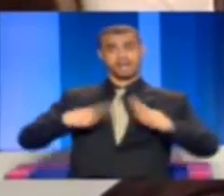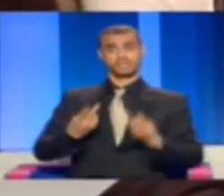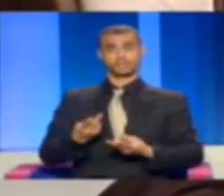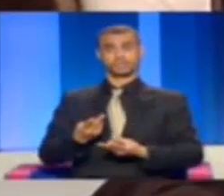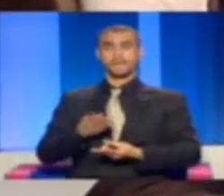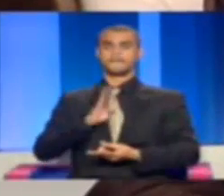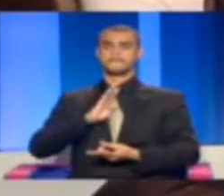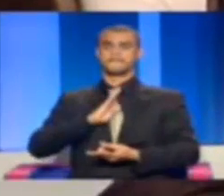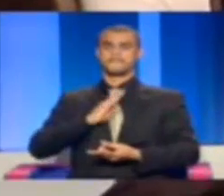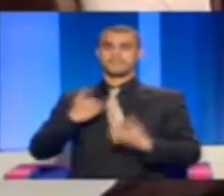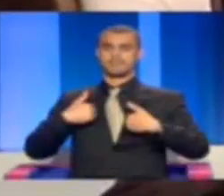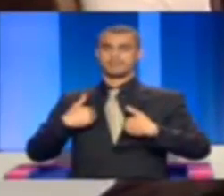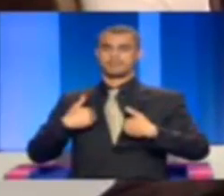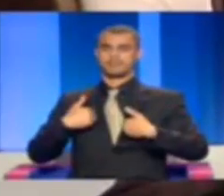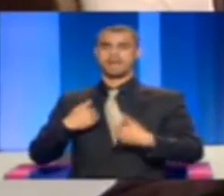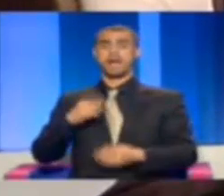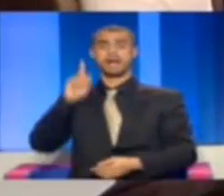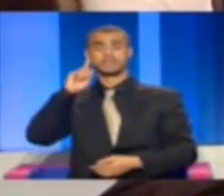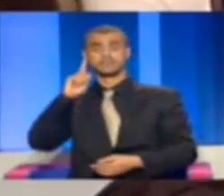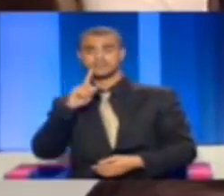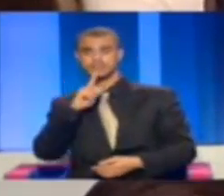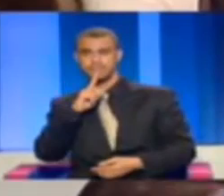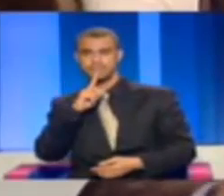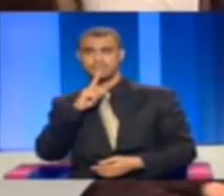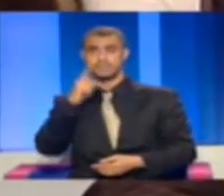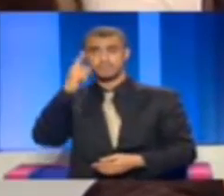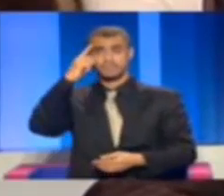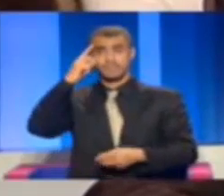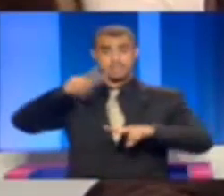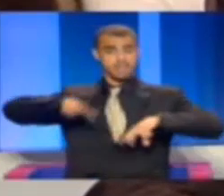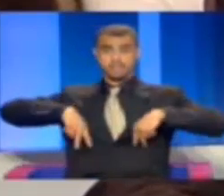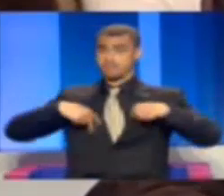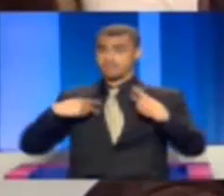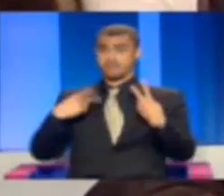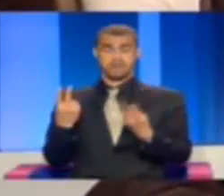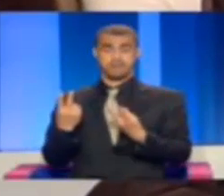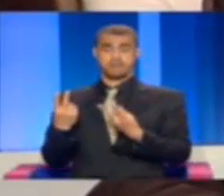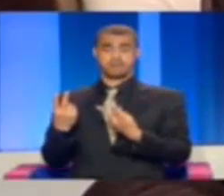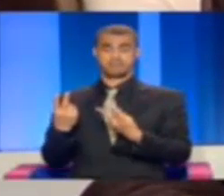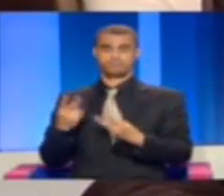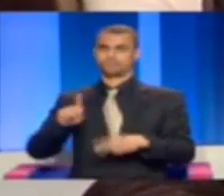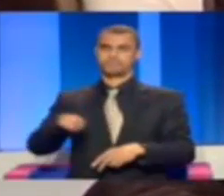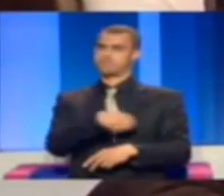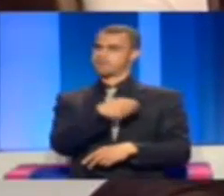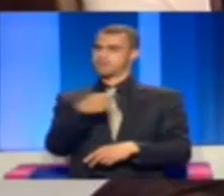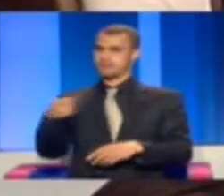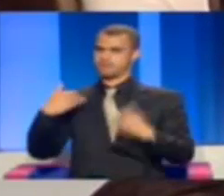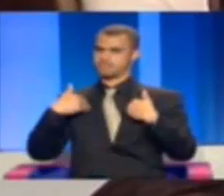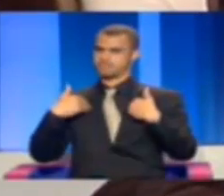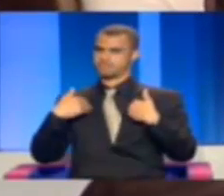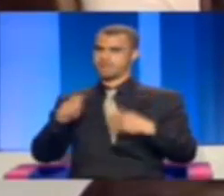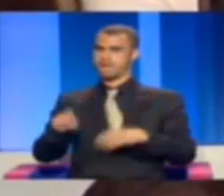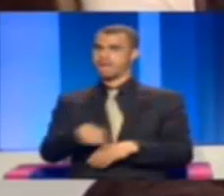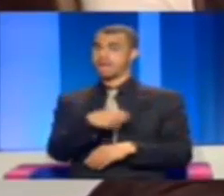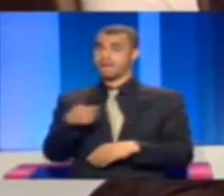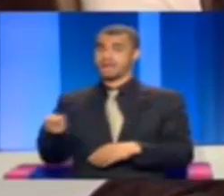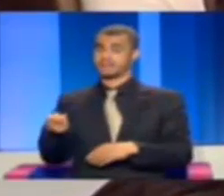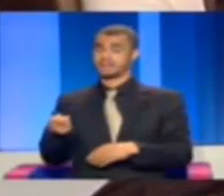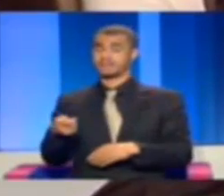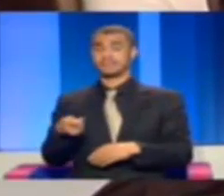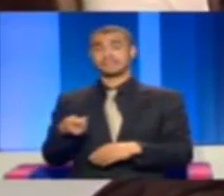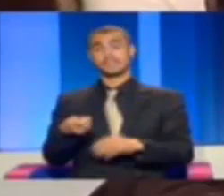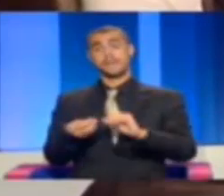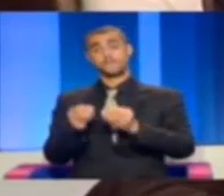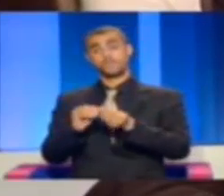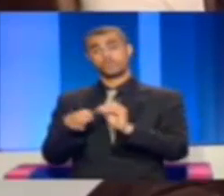عشت في اسره فيها اب تا واصم. طبيعه الحال النوع ديال الحياه ديالي كان عادي، ولكن كان